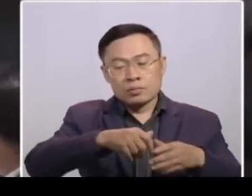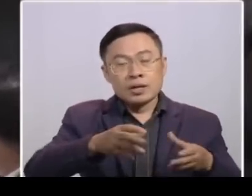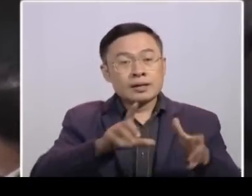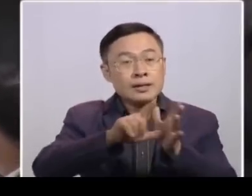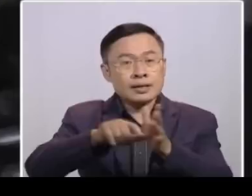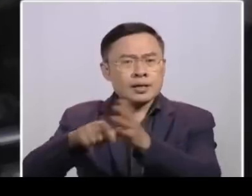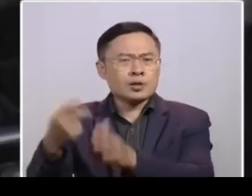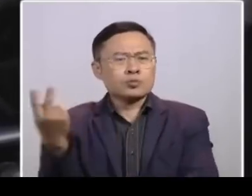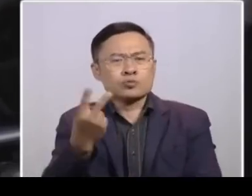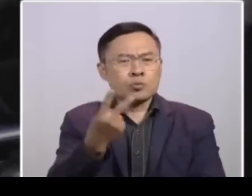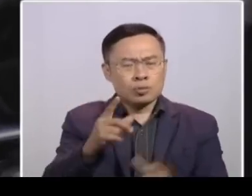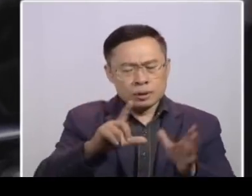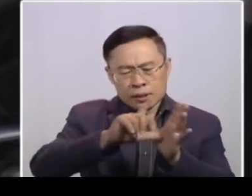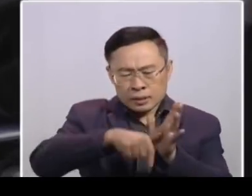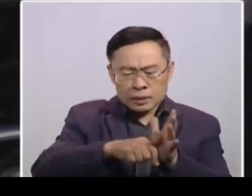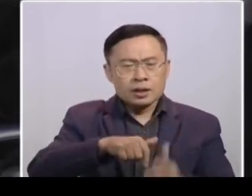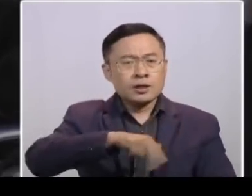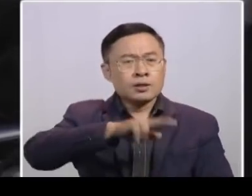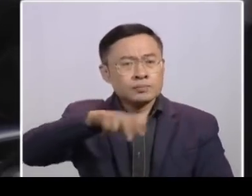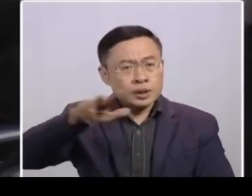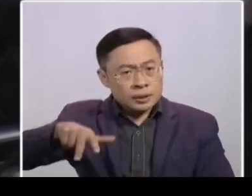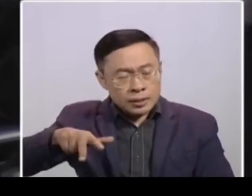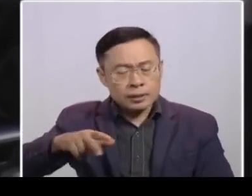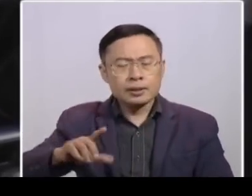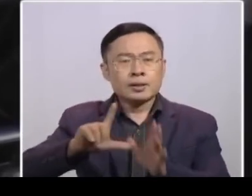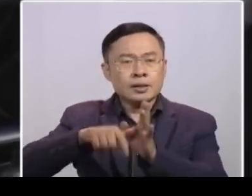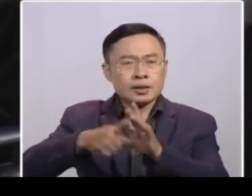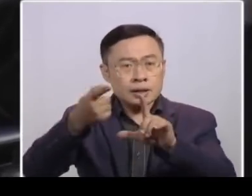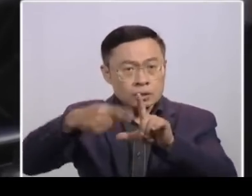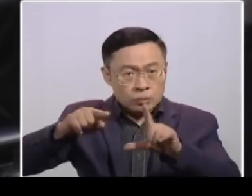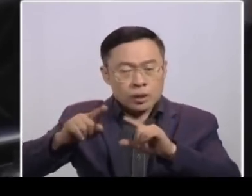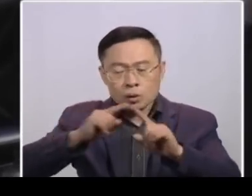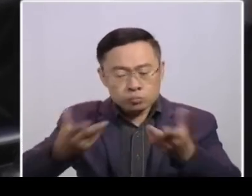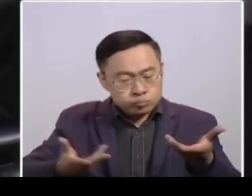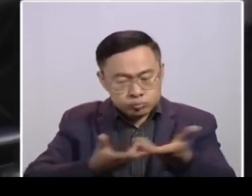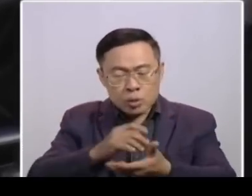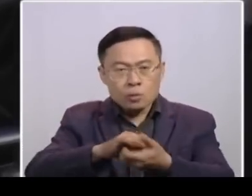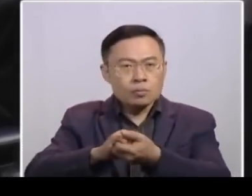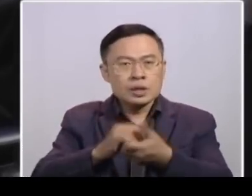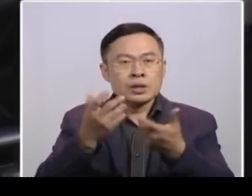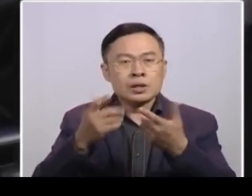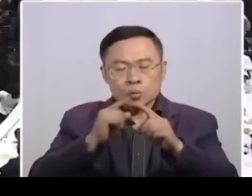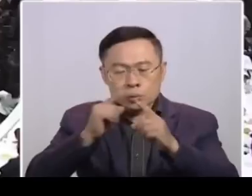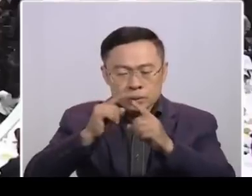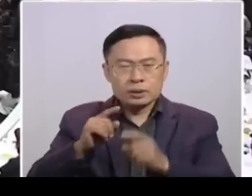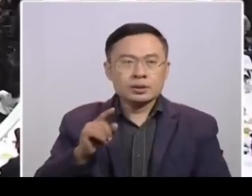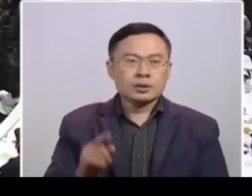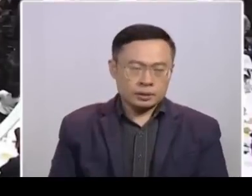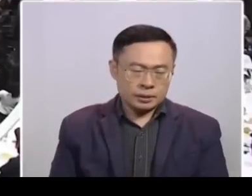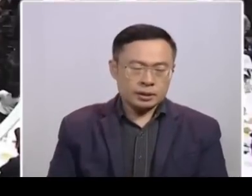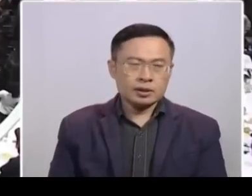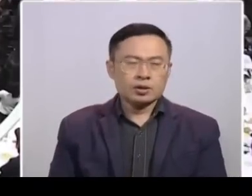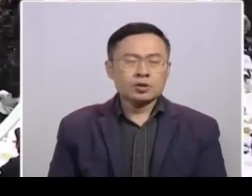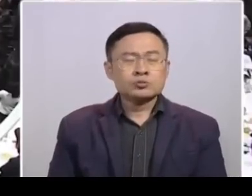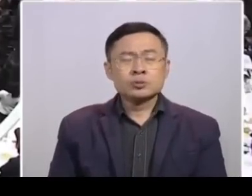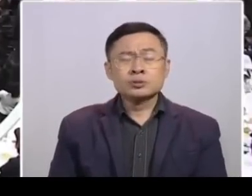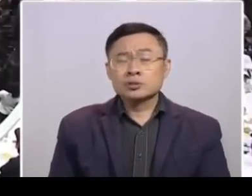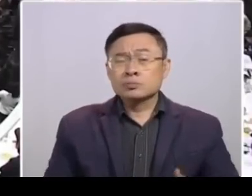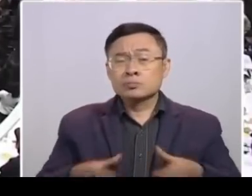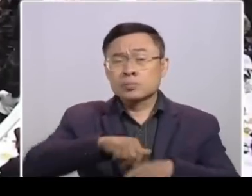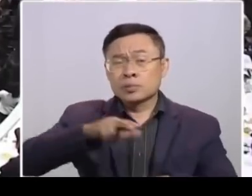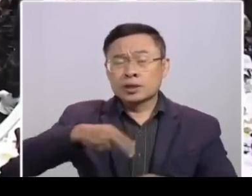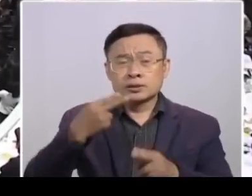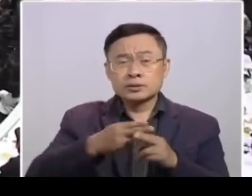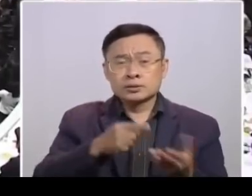ามว่าเมื่อถึงคิวเสนอแคนดิเดตนายกของเพื่อไทยเนี่ยกลัวจะซ้ำรอยกับคุณพิธาหรือเปล่าถ้าร